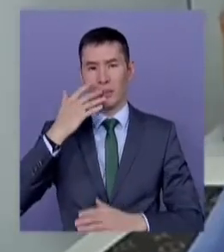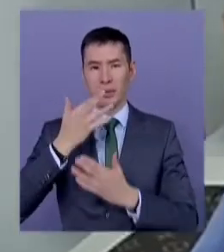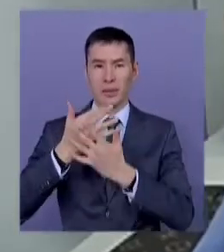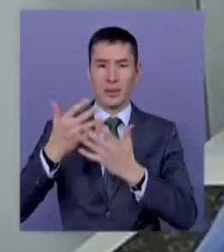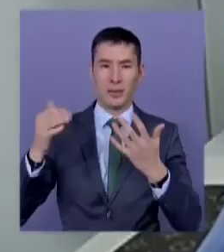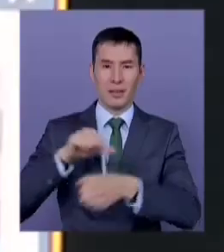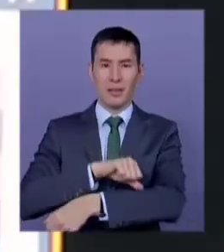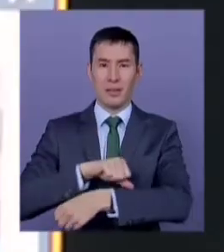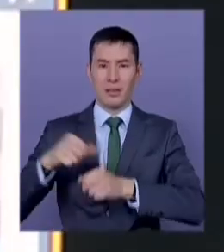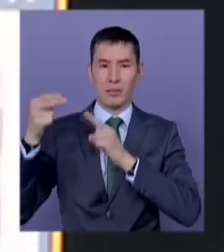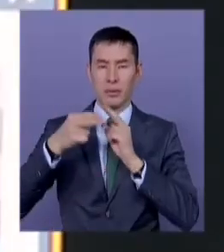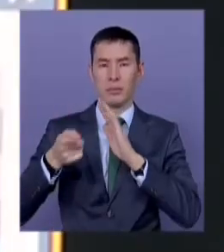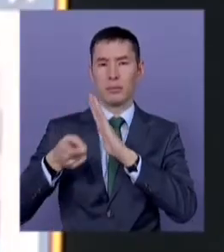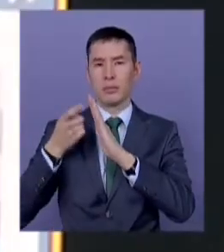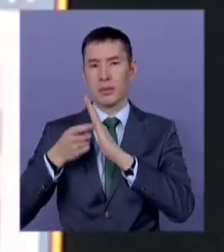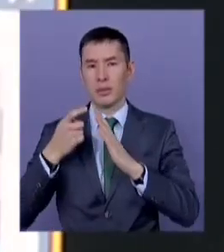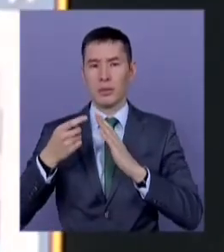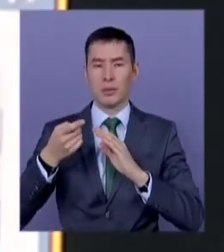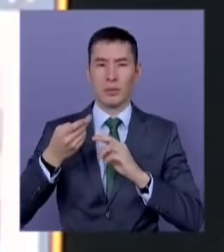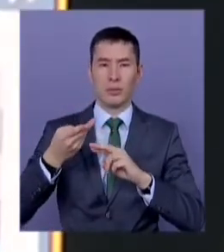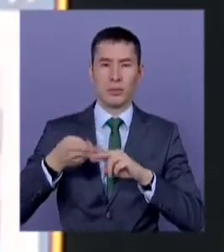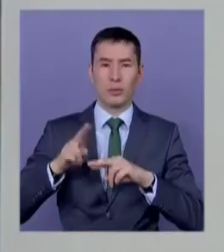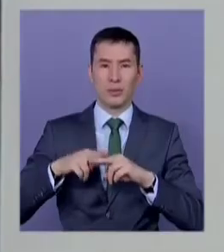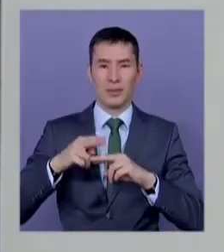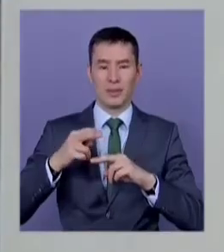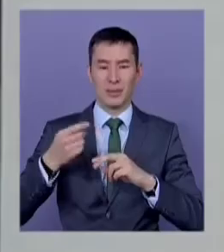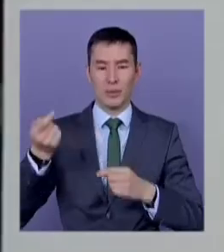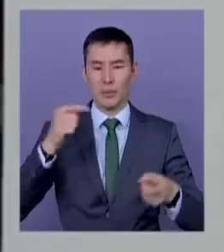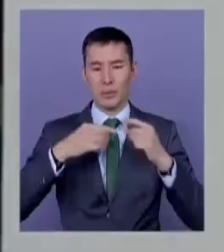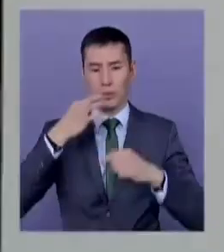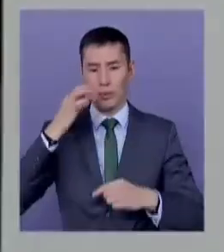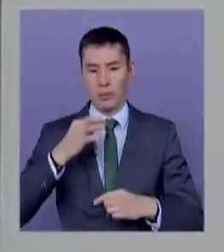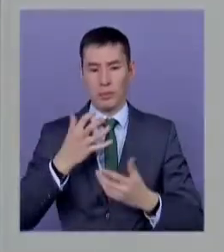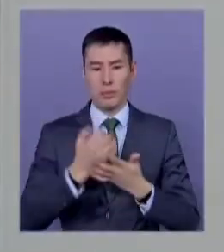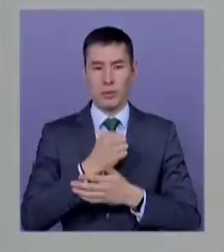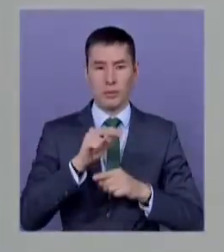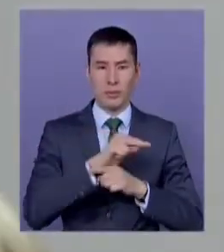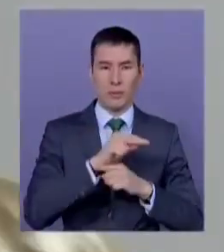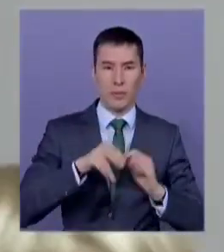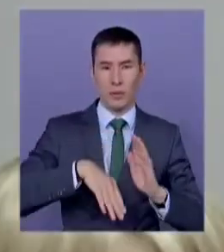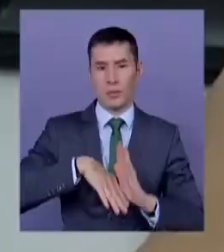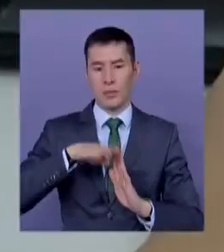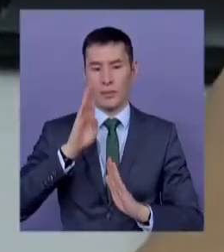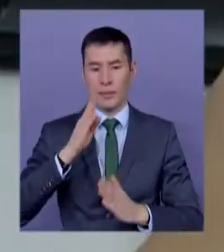бұрын-соңды болмаған оталар жасалып, Қазақстанда медициналық туризм дамып келеді. Және де бұл егеменді Қазақстанда